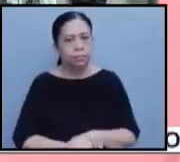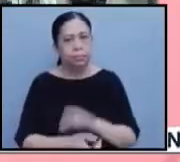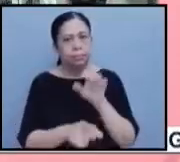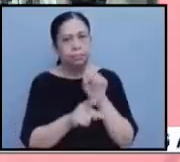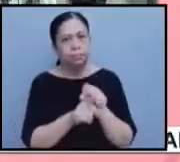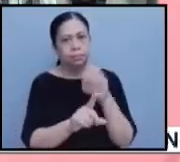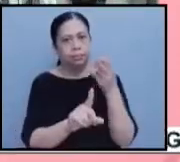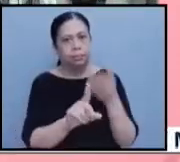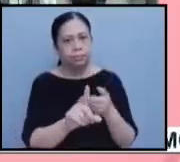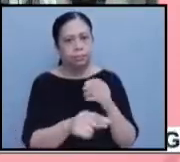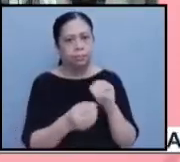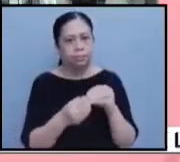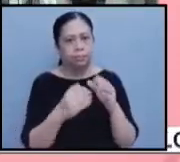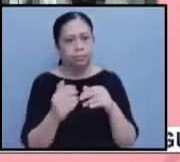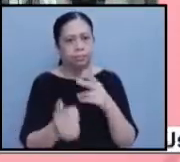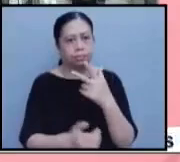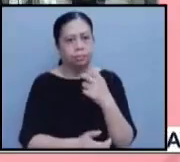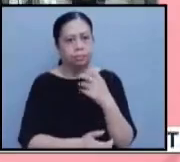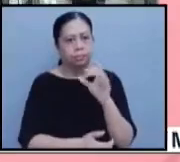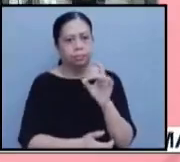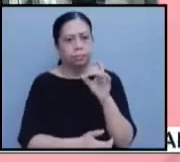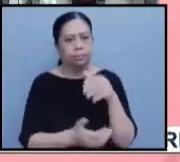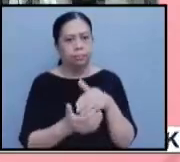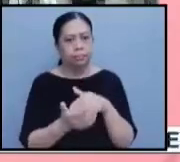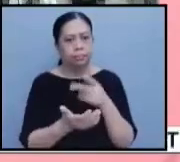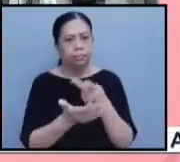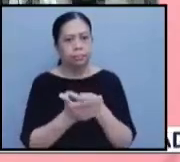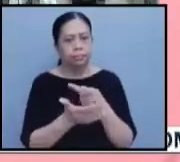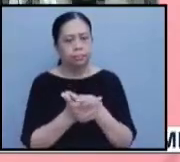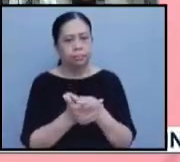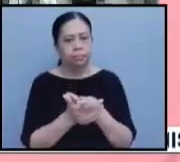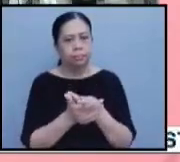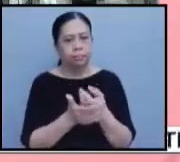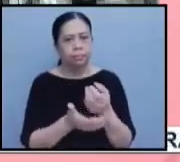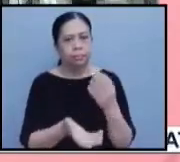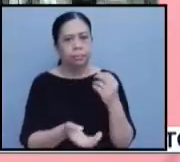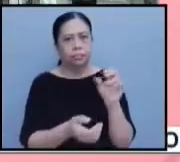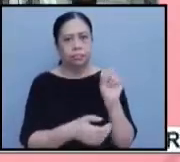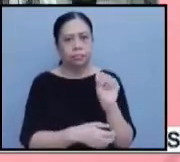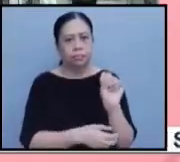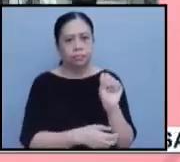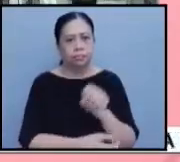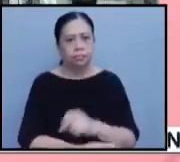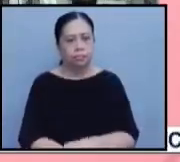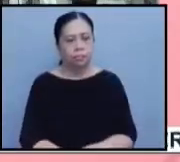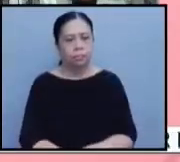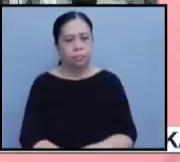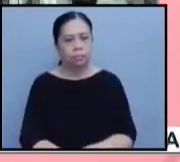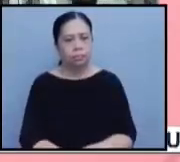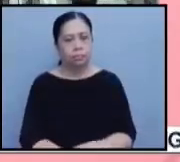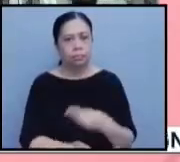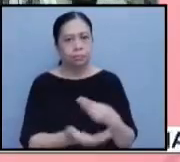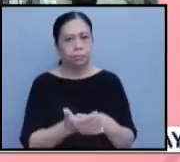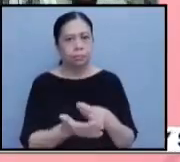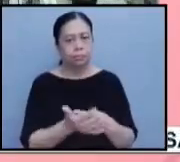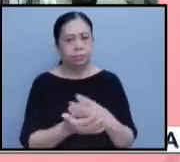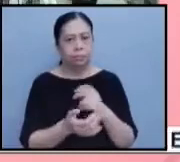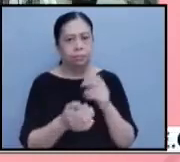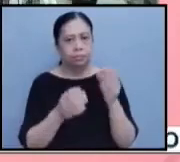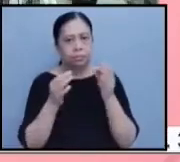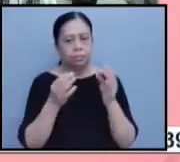ang halos 380,000 pesos na halaga ng hinihinalang shabu, budol money at mga drug